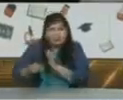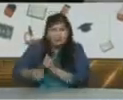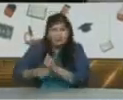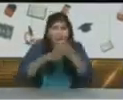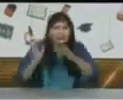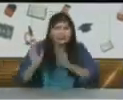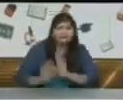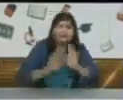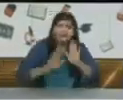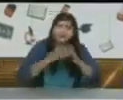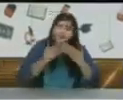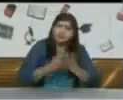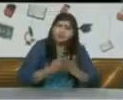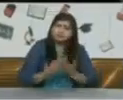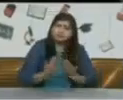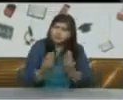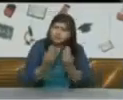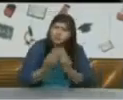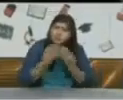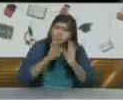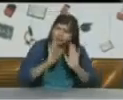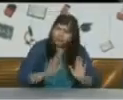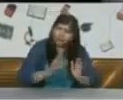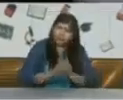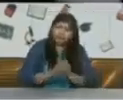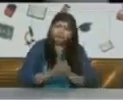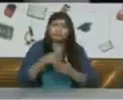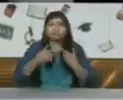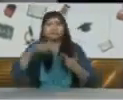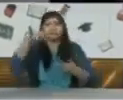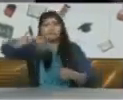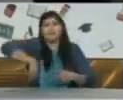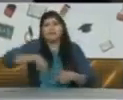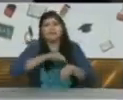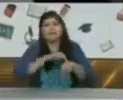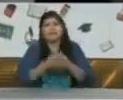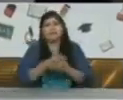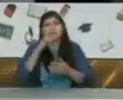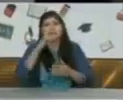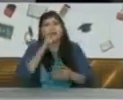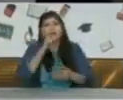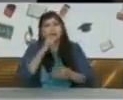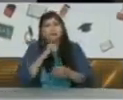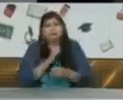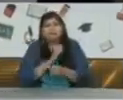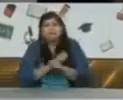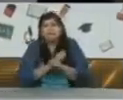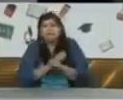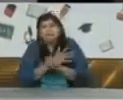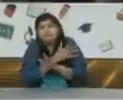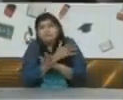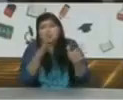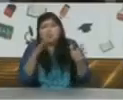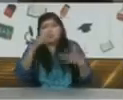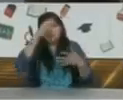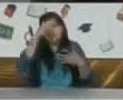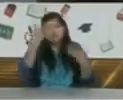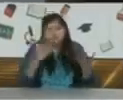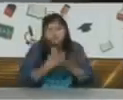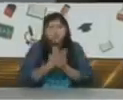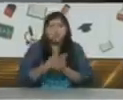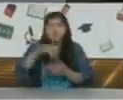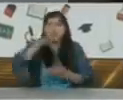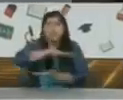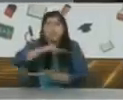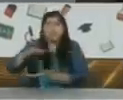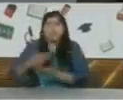दो। लेकिन आज कुछ माँ बाप इतने व्यस्त हैं कि उन्हें बच्चों